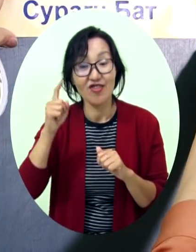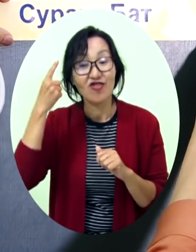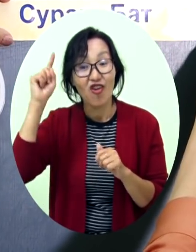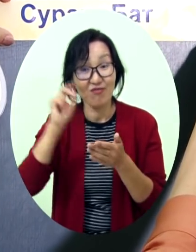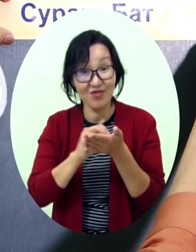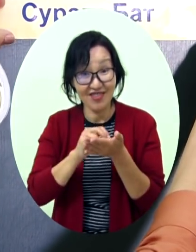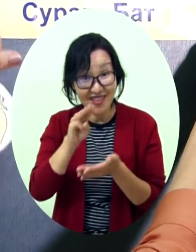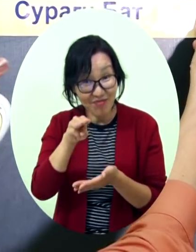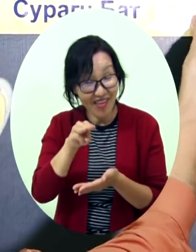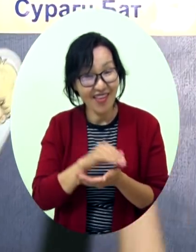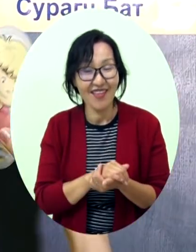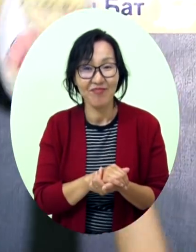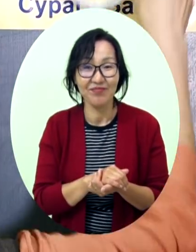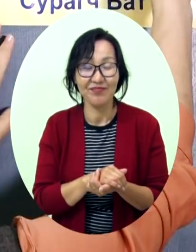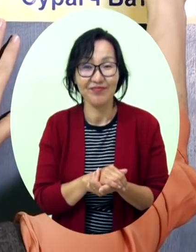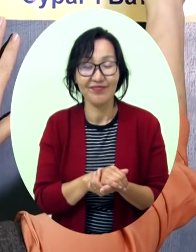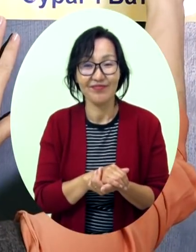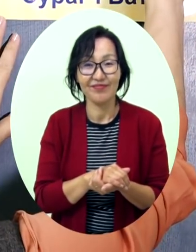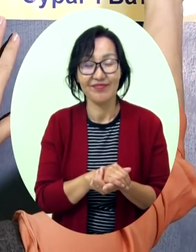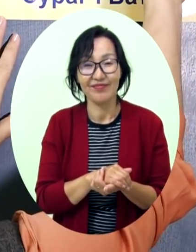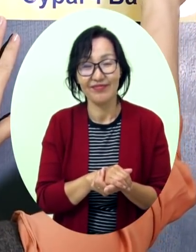их зохион биччихье.